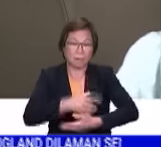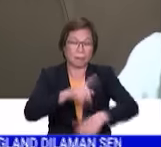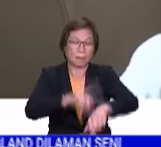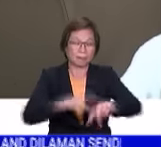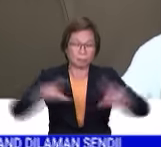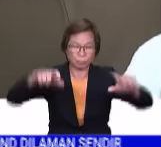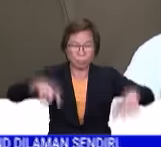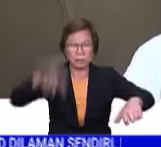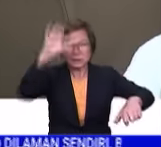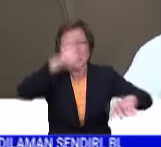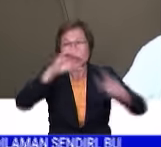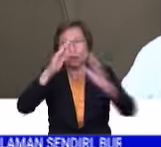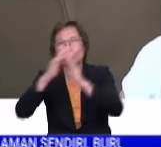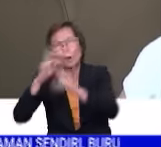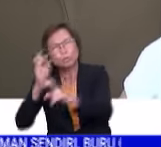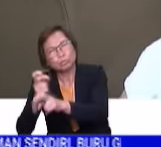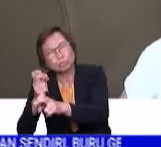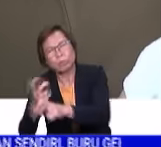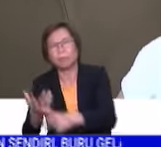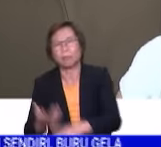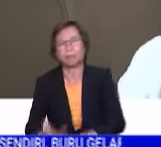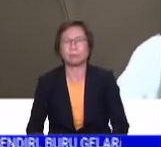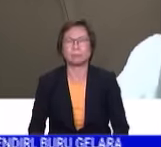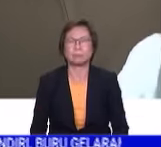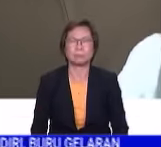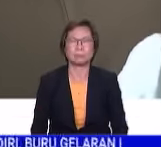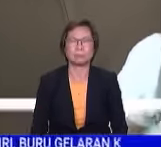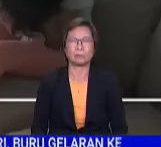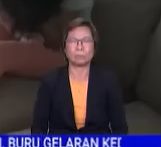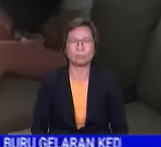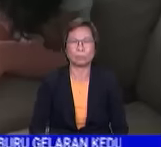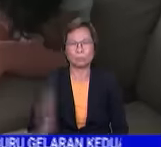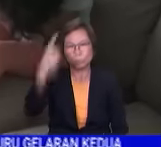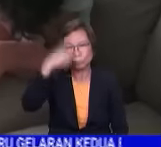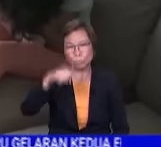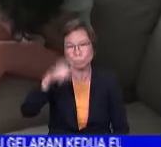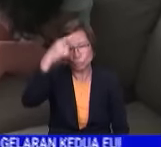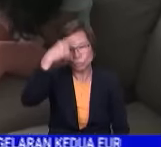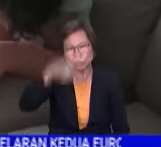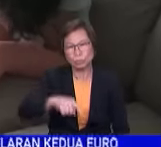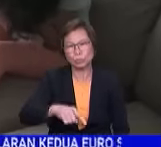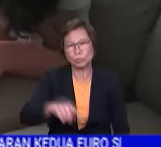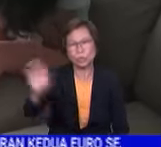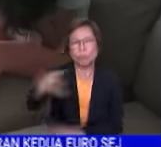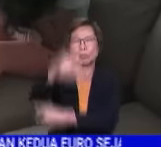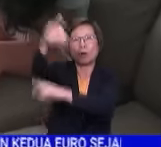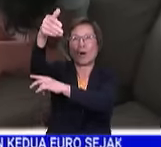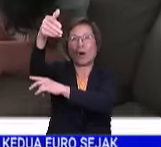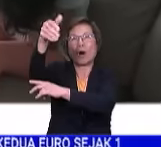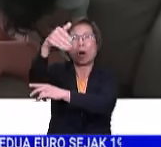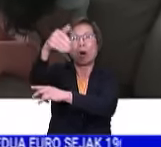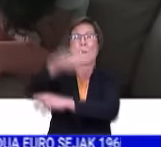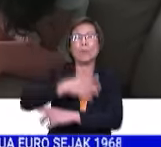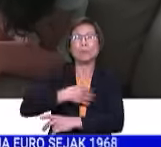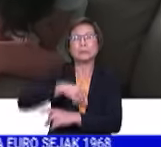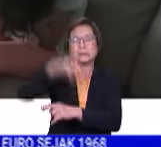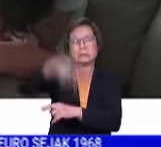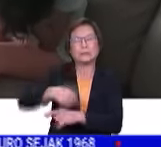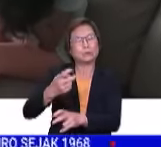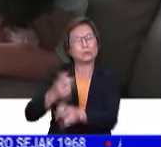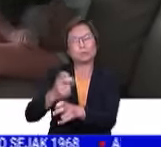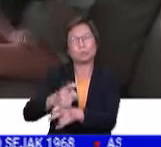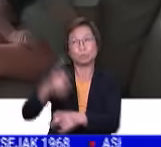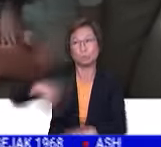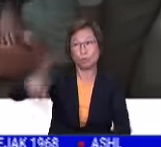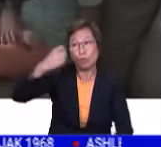kita nak cari rumah pun agak susah tau. Okey, lepas tu untuk nak untuk mengibarkan bendera putih di kawasan-kawasan ni agak susah lah, kita pun faham